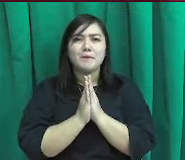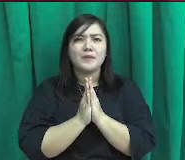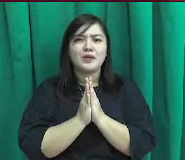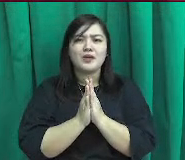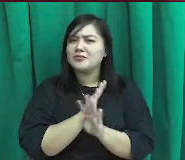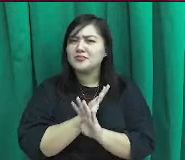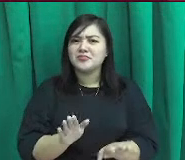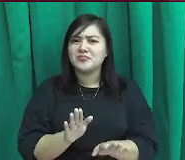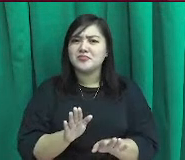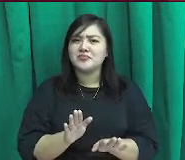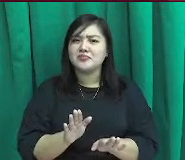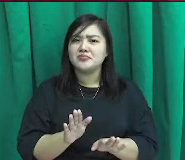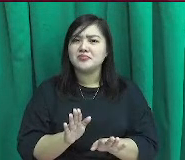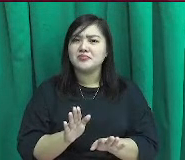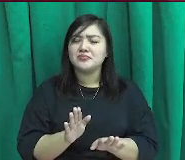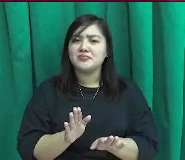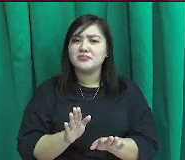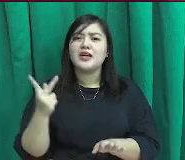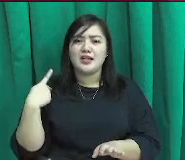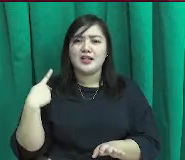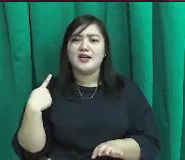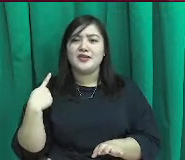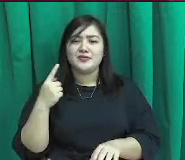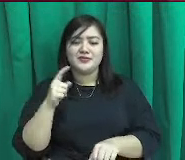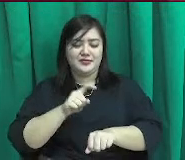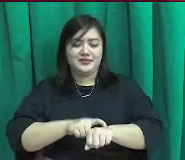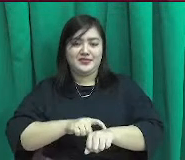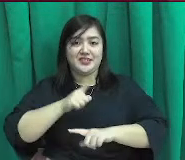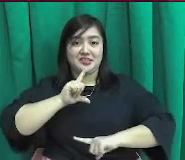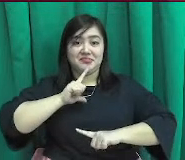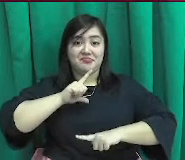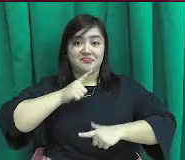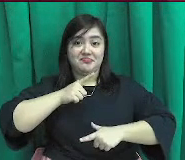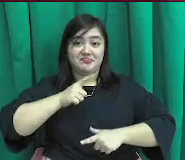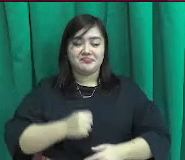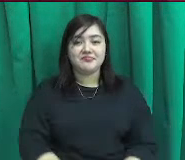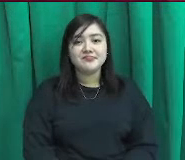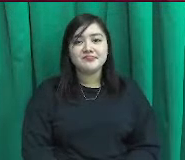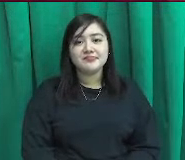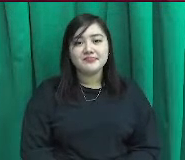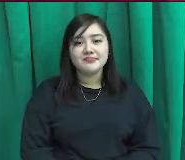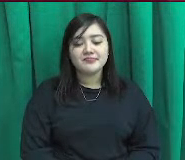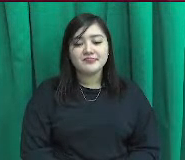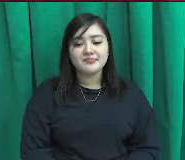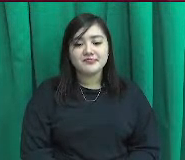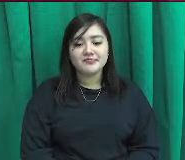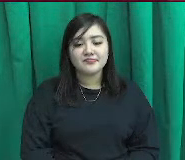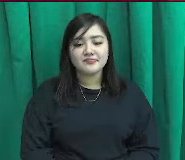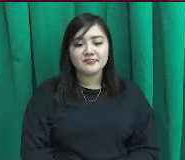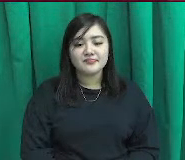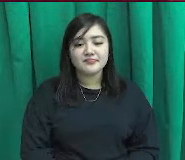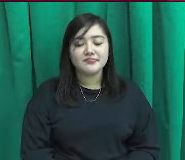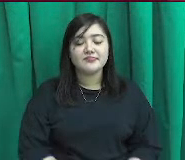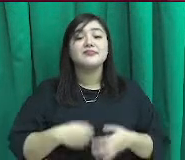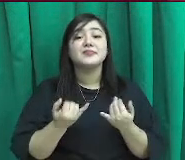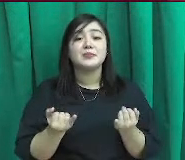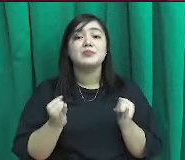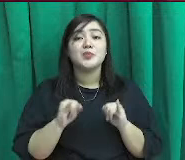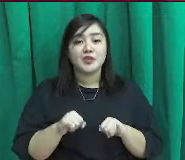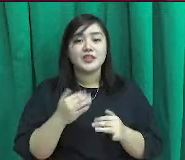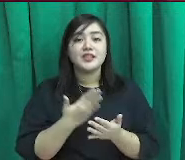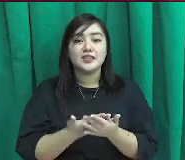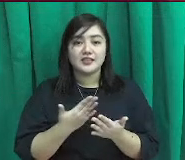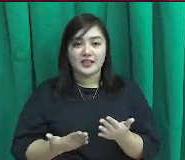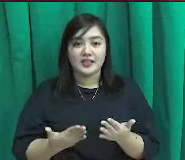Walang sinasabi po sa Biblia kung hanggang ilang taon tayo mananalangin. You see? The point here is this, lagi tayong manalangin.